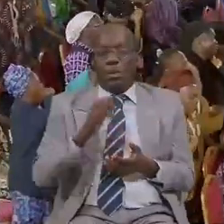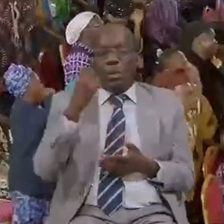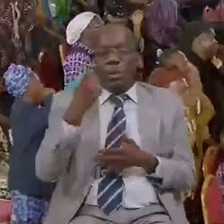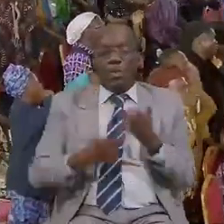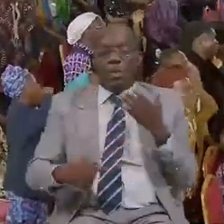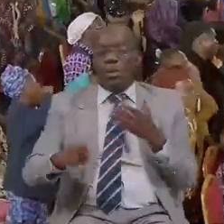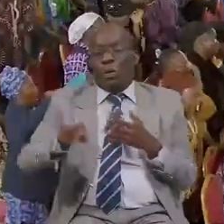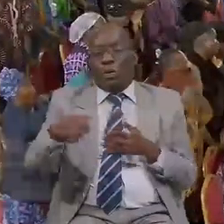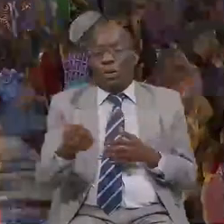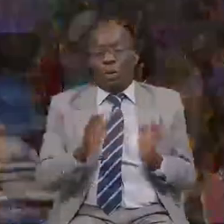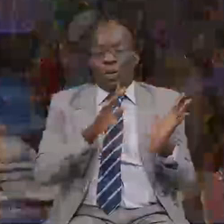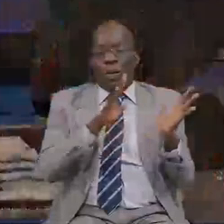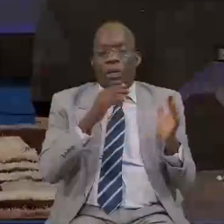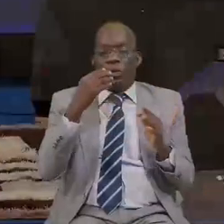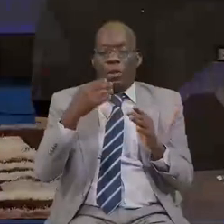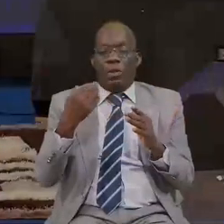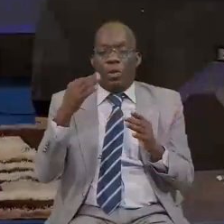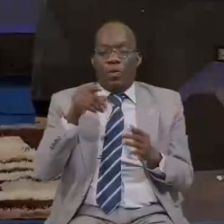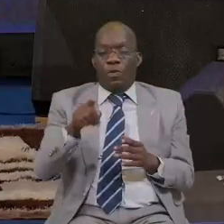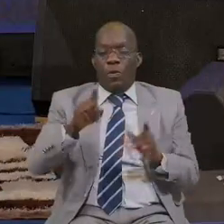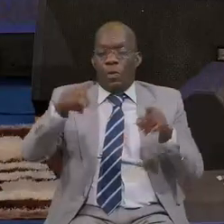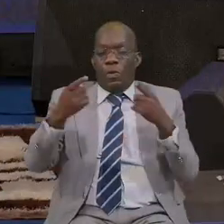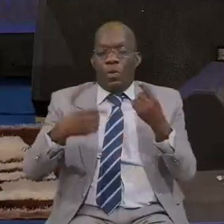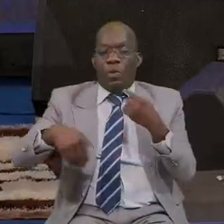Ce que les gens espèrent de toi, va au-delà de ça.